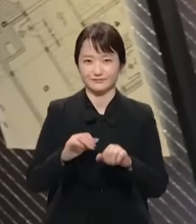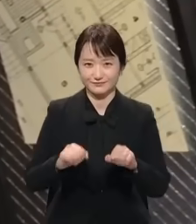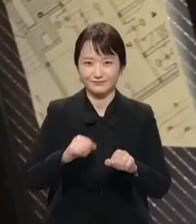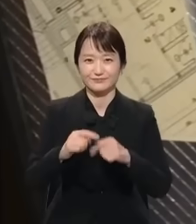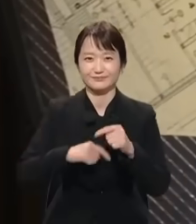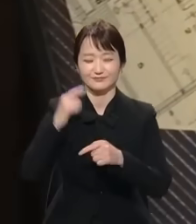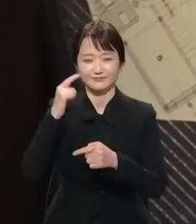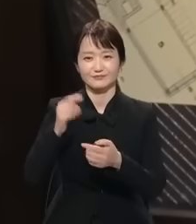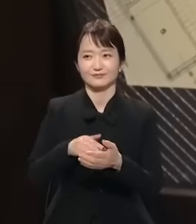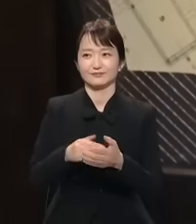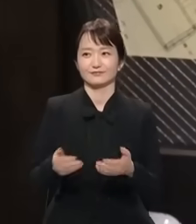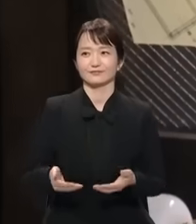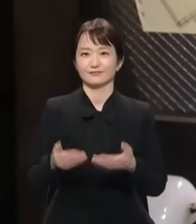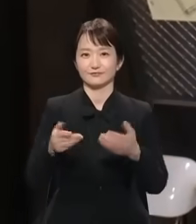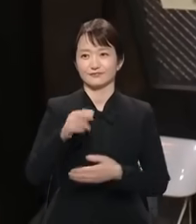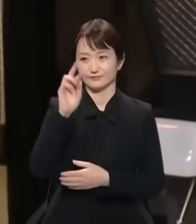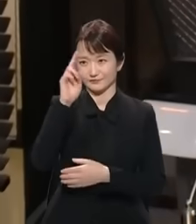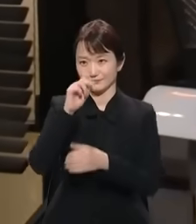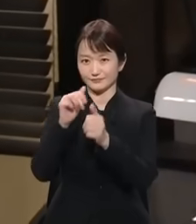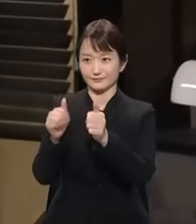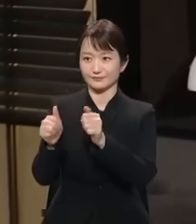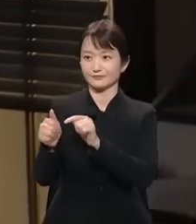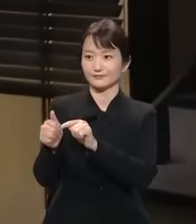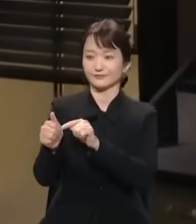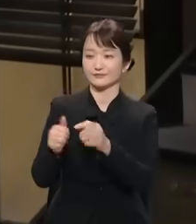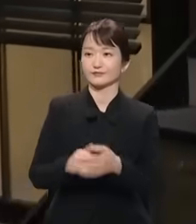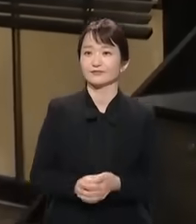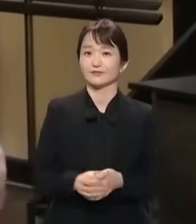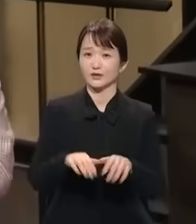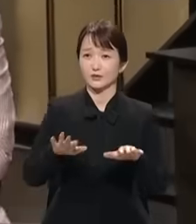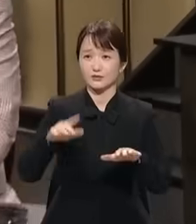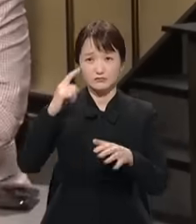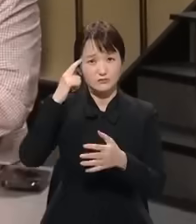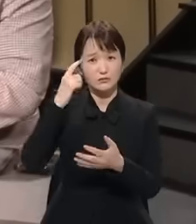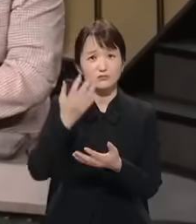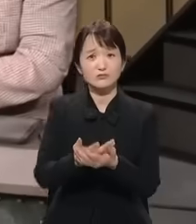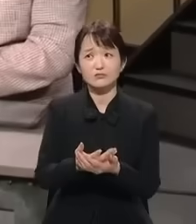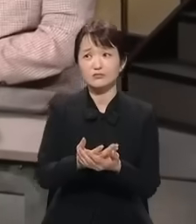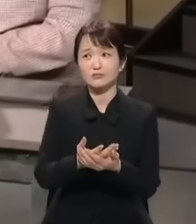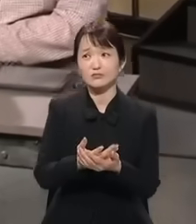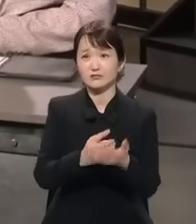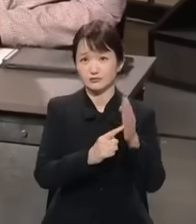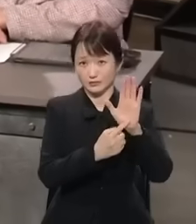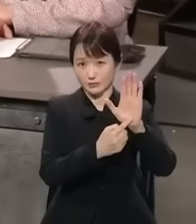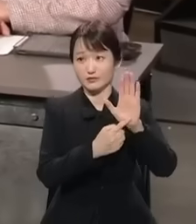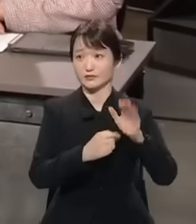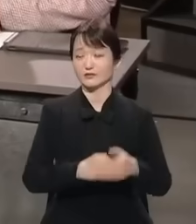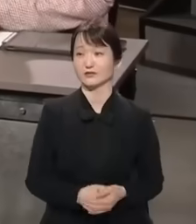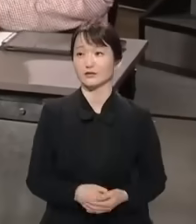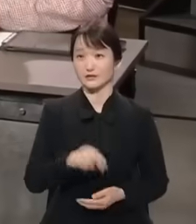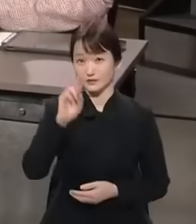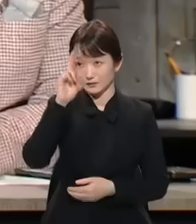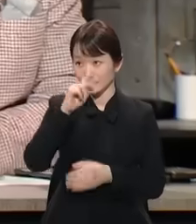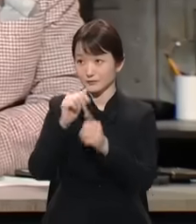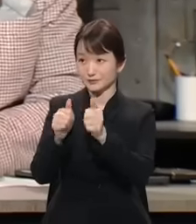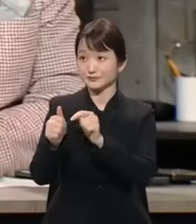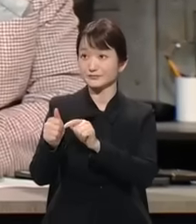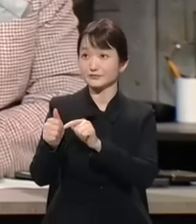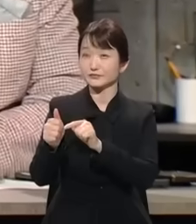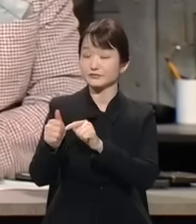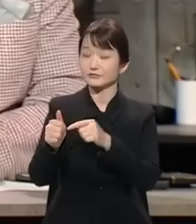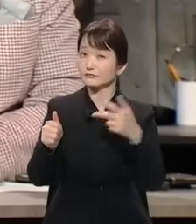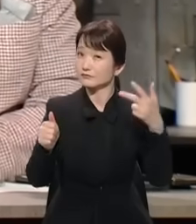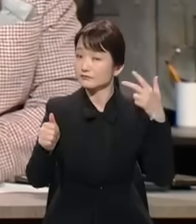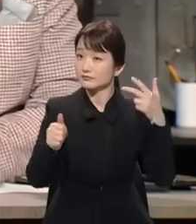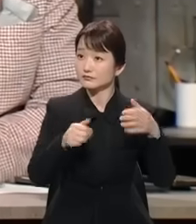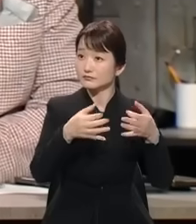뾰로롱! 안녕하십니까? 자, 박지훈 변호사님. 예. 아, 세상에. 오늘 정말 충격적인 발표를 하겠습니다. 자, 박 변호사님이 예. 지난주